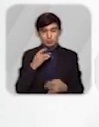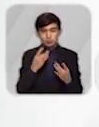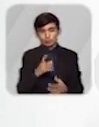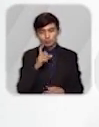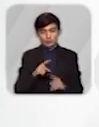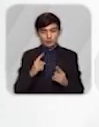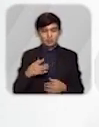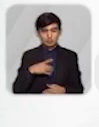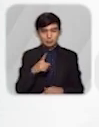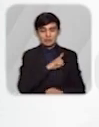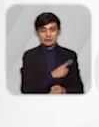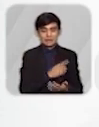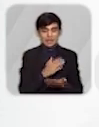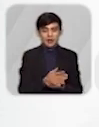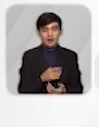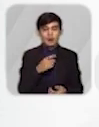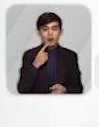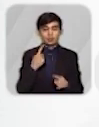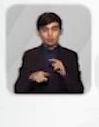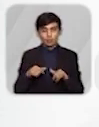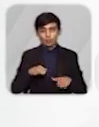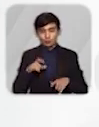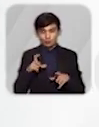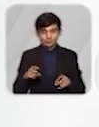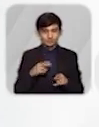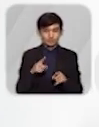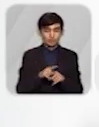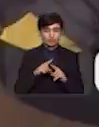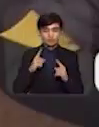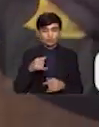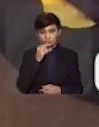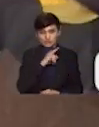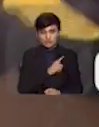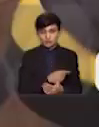алып кетуге күші жетет. А басқа адамдарға күші жетпей ме?